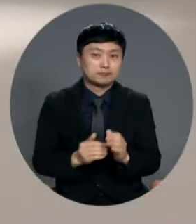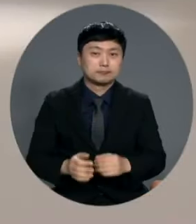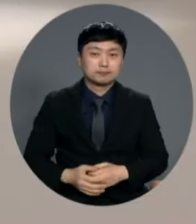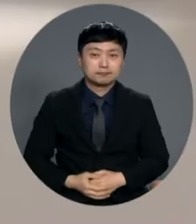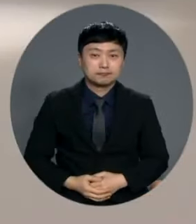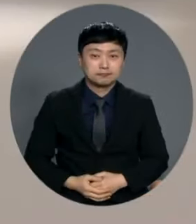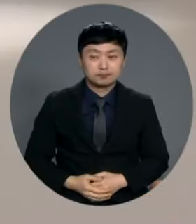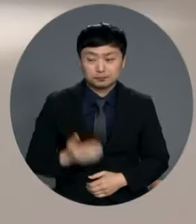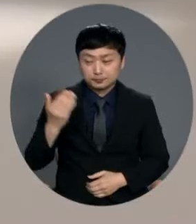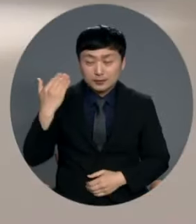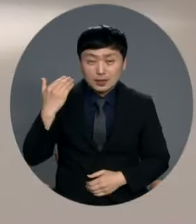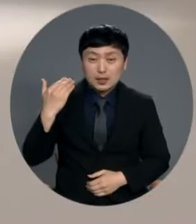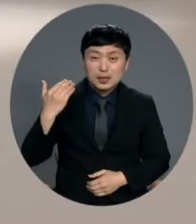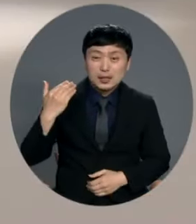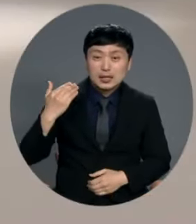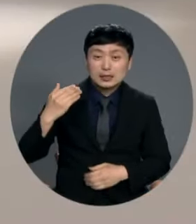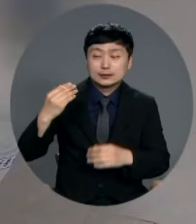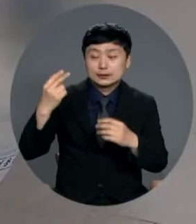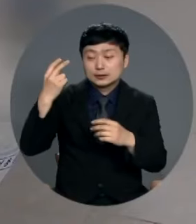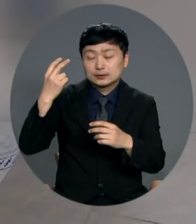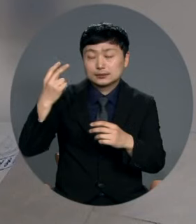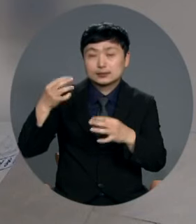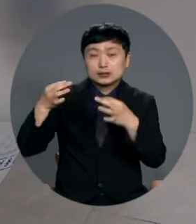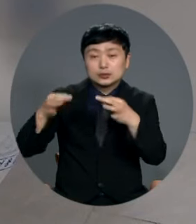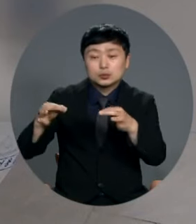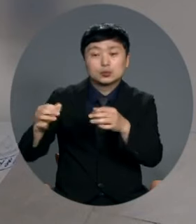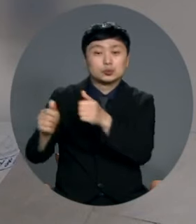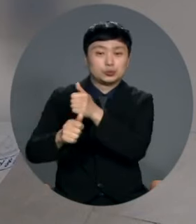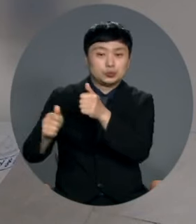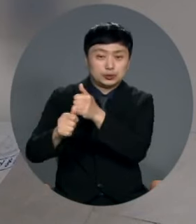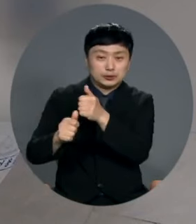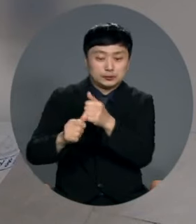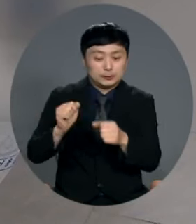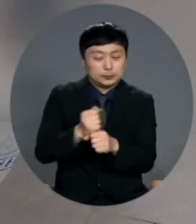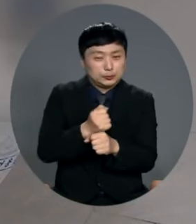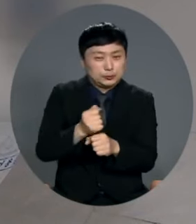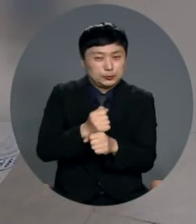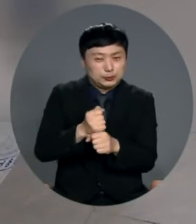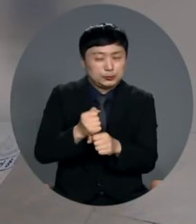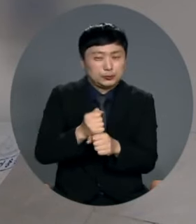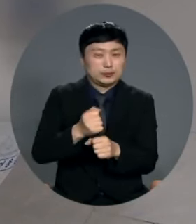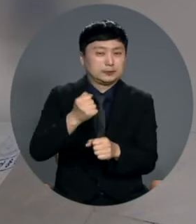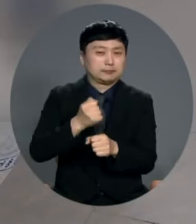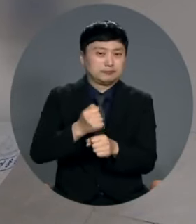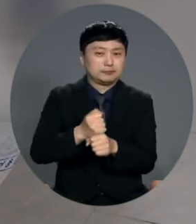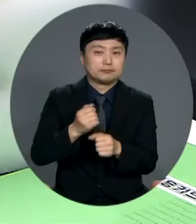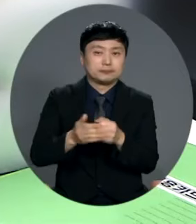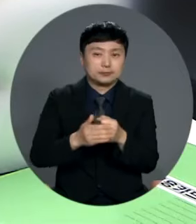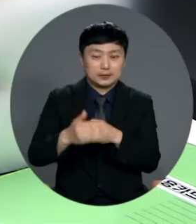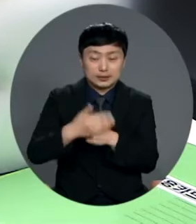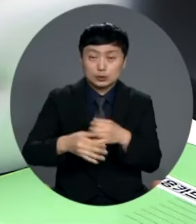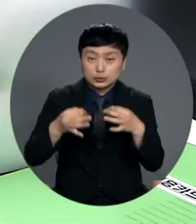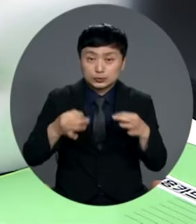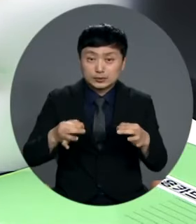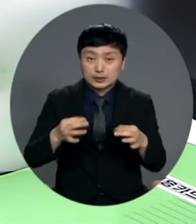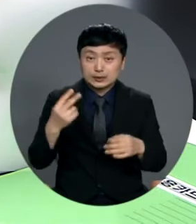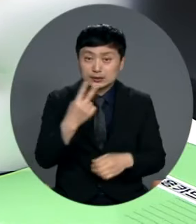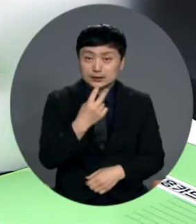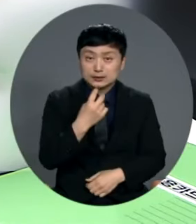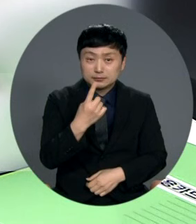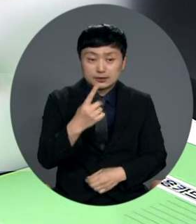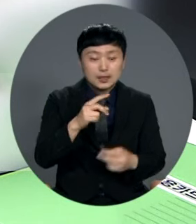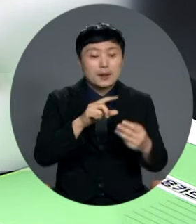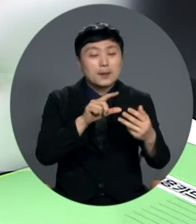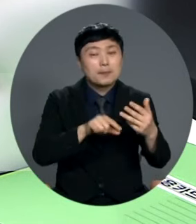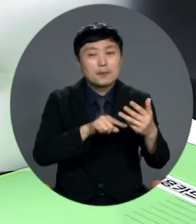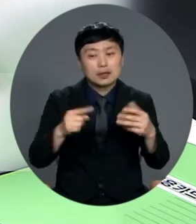지난해 금융 감독은 감사에서 이미 계좌 개설이 확인된데 따른 조치입니다 당시 대구은행은 2021년